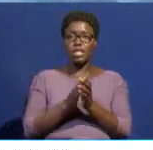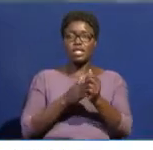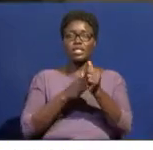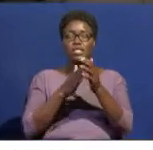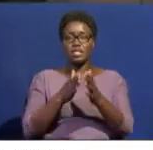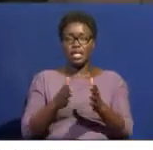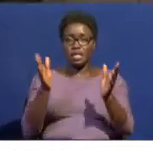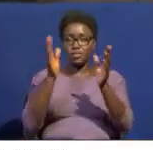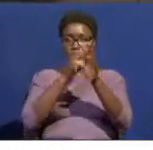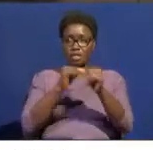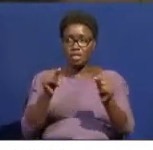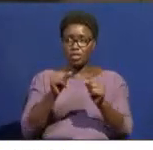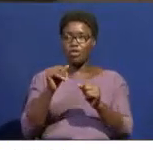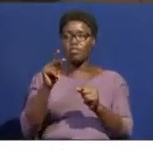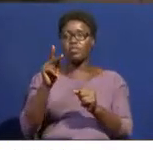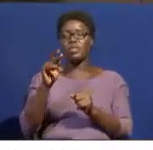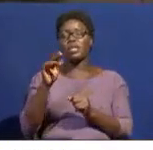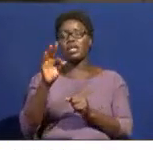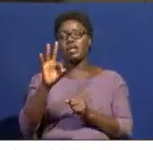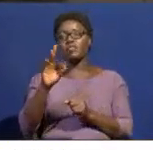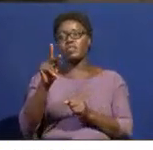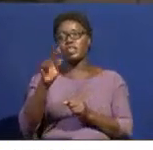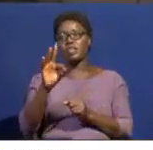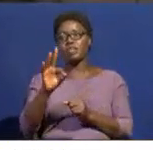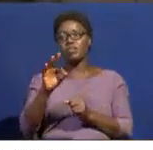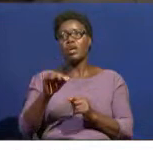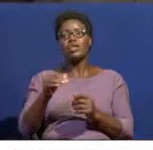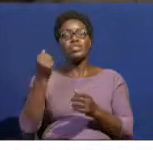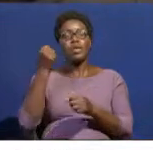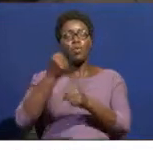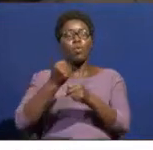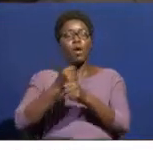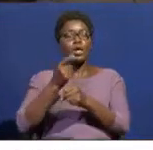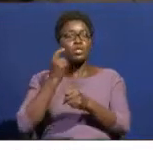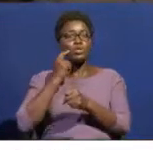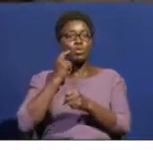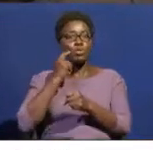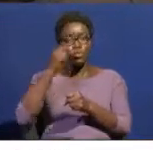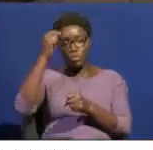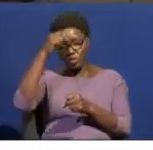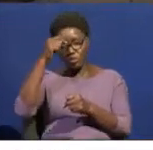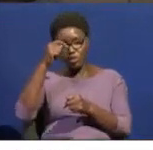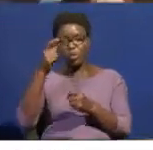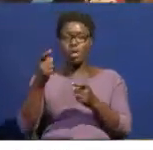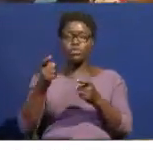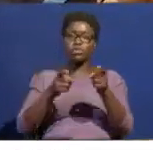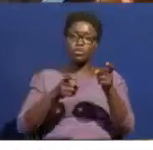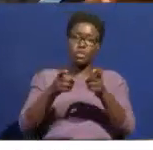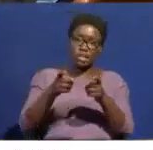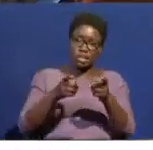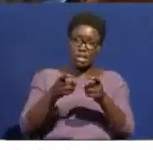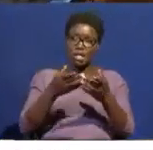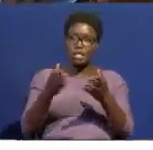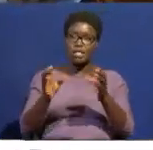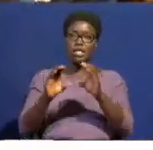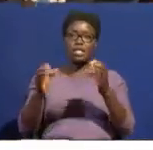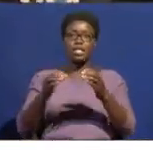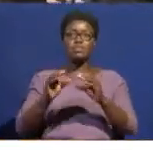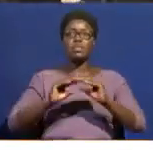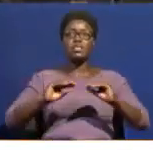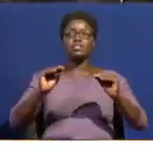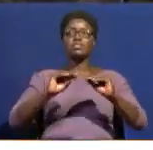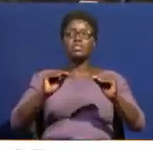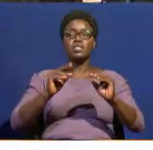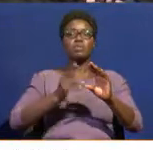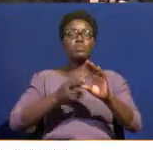Nick Mwendwa, warsha hiyo itasaidia vilabu vya soka humu nchini na maarifa ya kuendesha vilabu vyao na pia kuwapa mafunzo washiriki